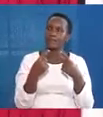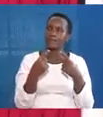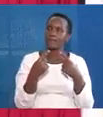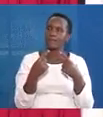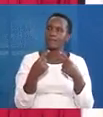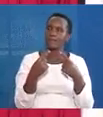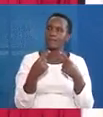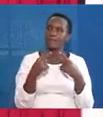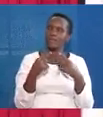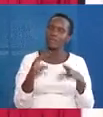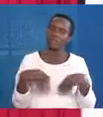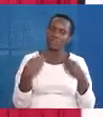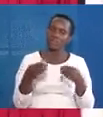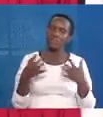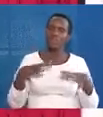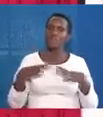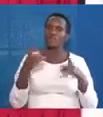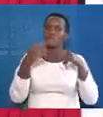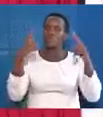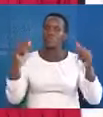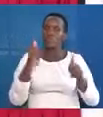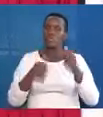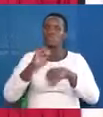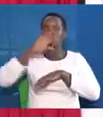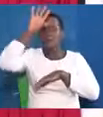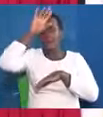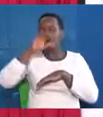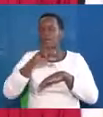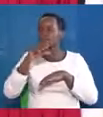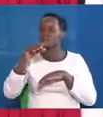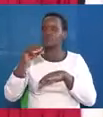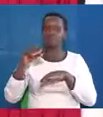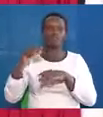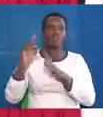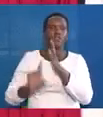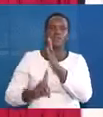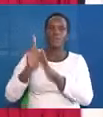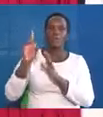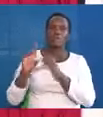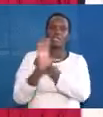ambaye itakuwa ya kushangaza hata dunia ambazo zimeendelea.